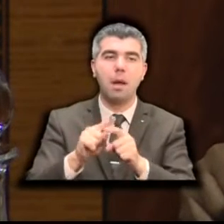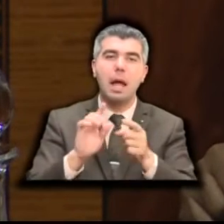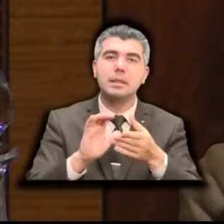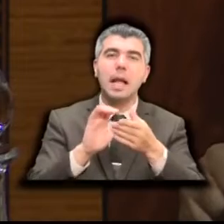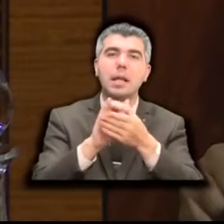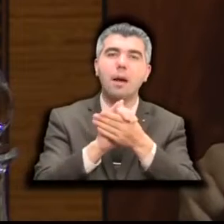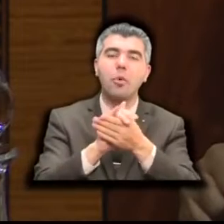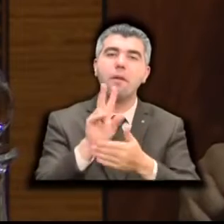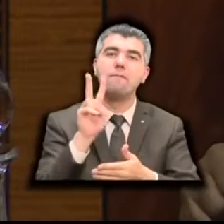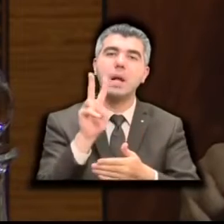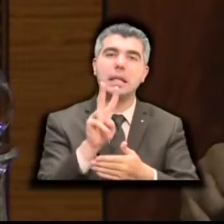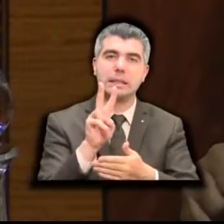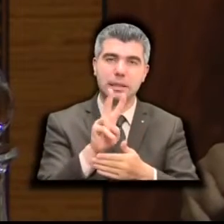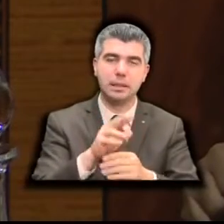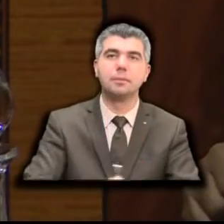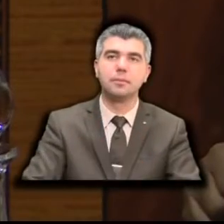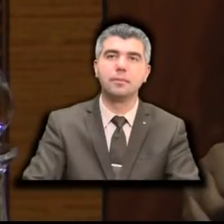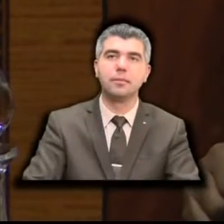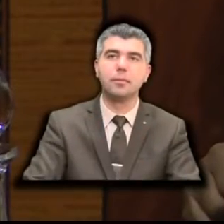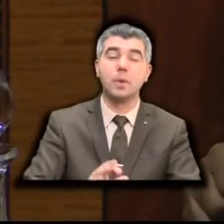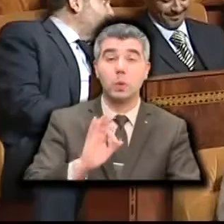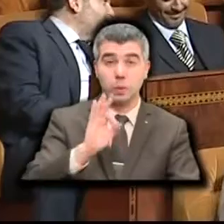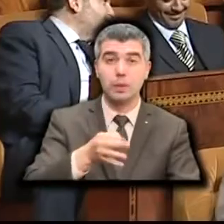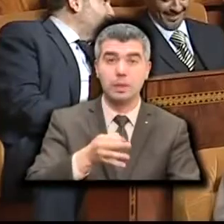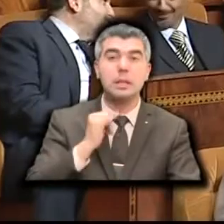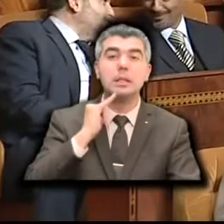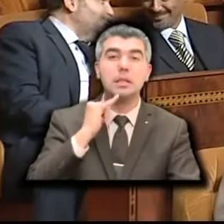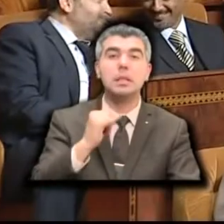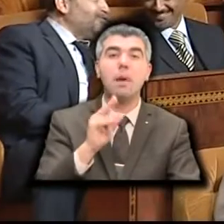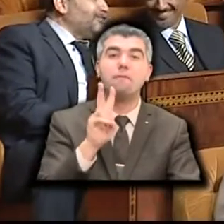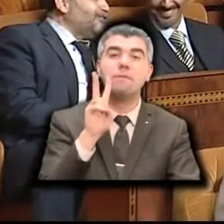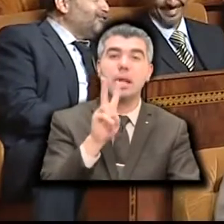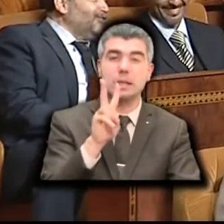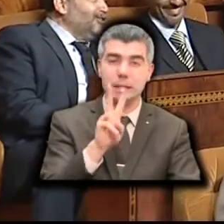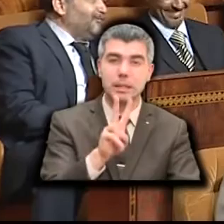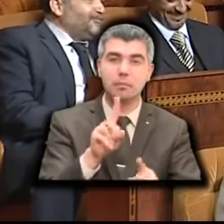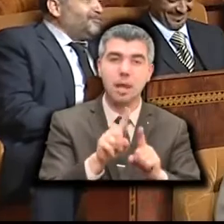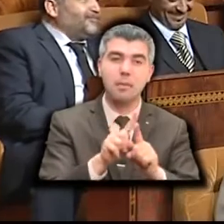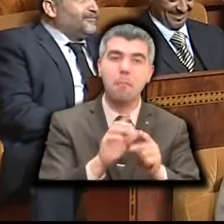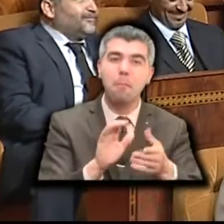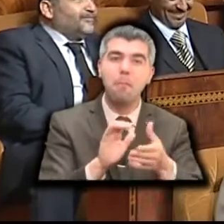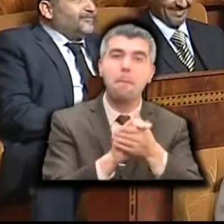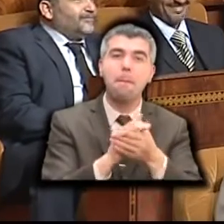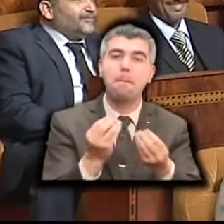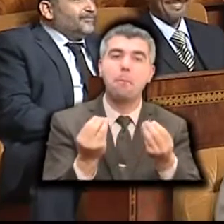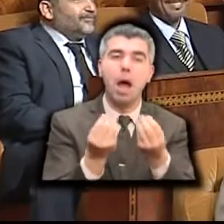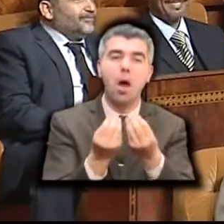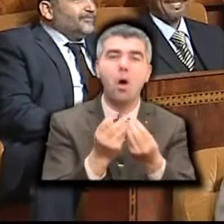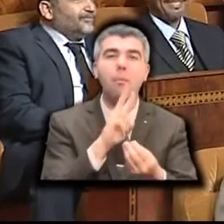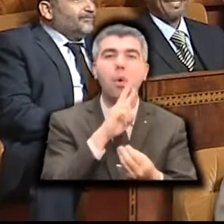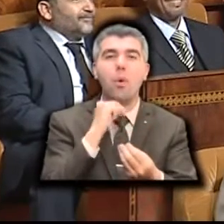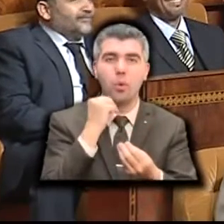مناسبة لنؤكد ما يلي: تضامننا مع الشعب الفلسطيني فيما يعانيه من الكيان الغاصب،